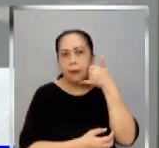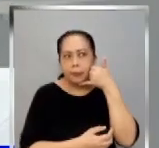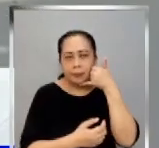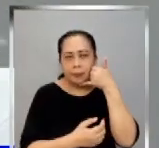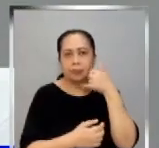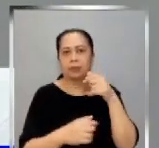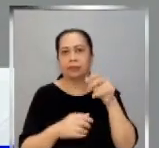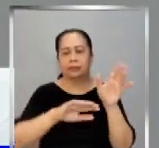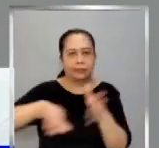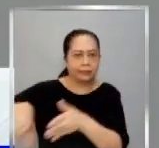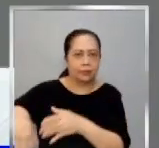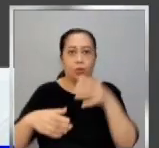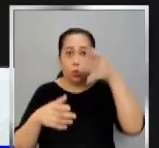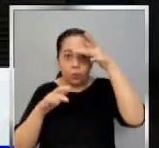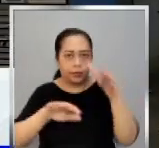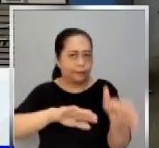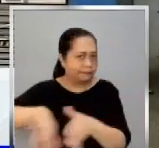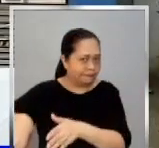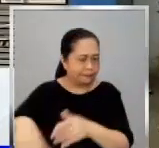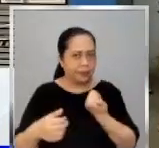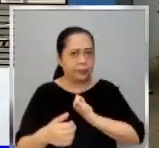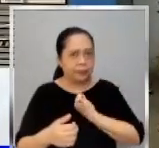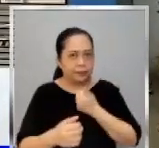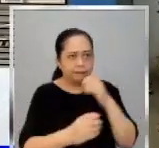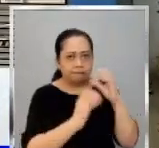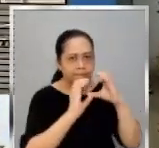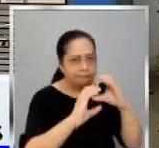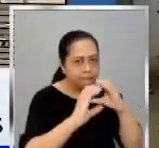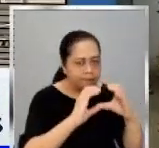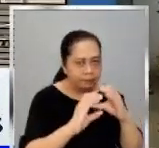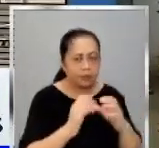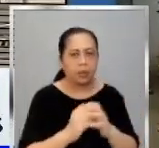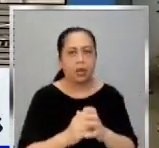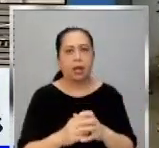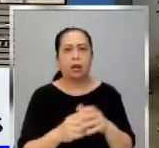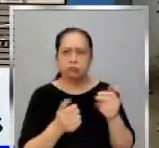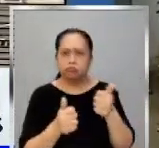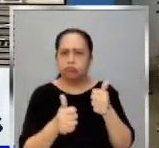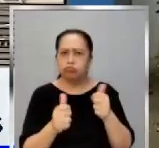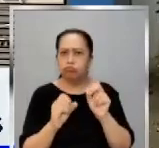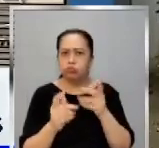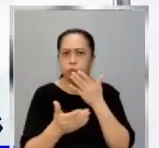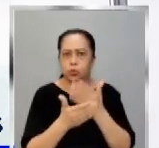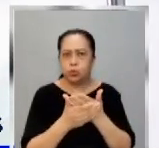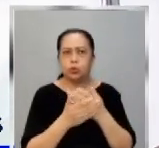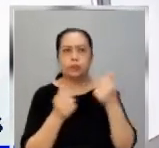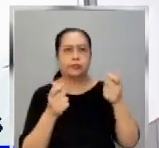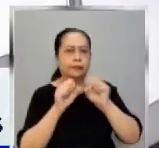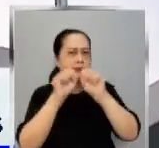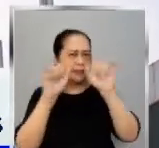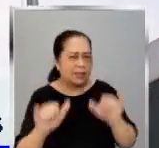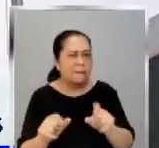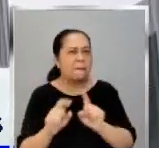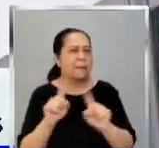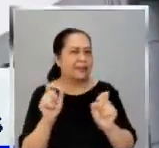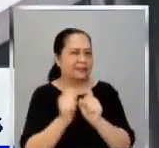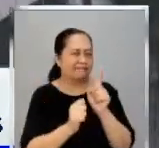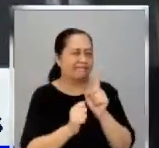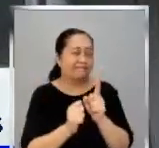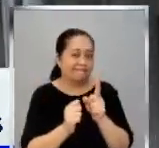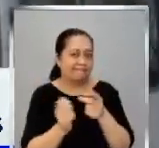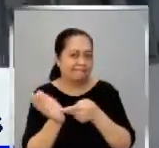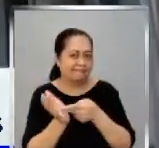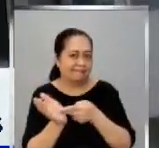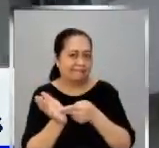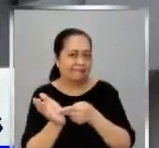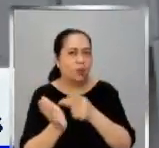naging komunikasyon sa mga piloto. Sabi ng CAAP, well-maintained ang kanilang air traffic system. Pero aminado silang luma na ito